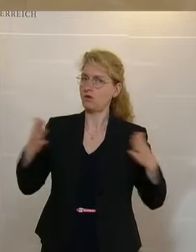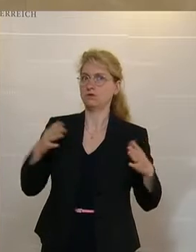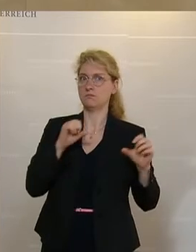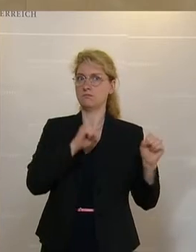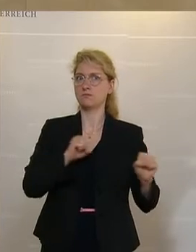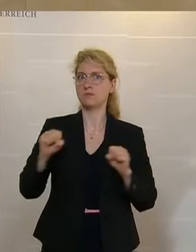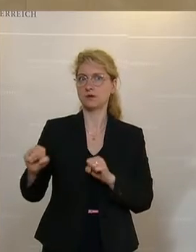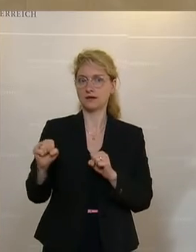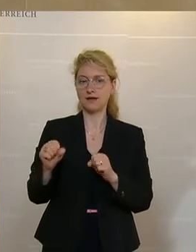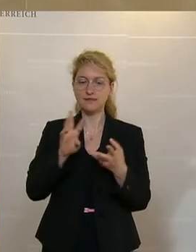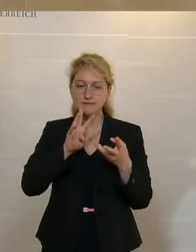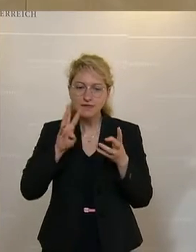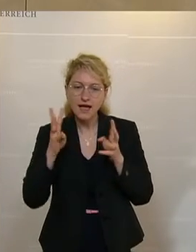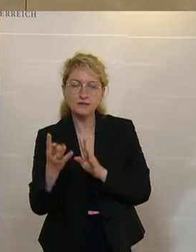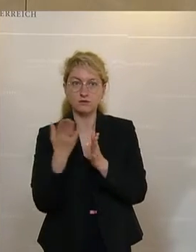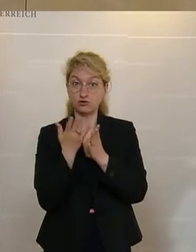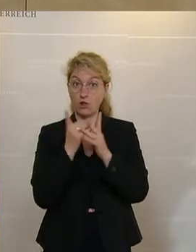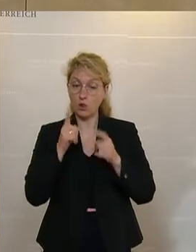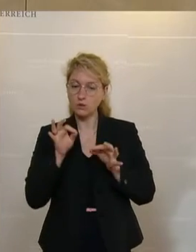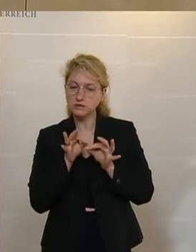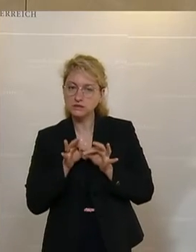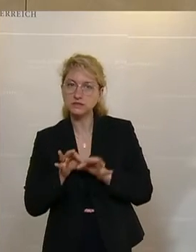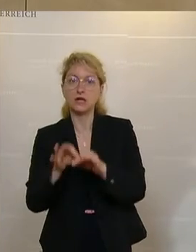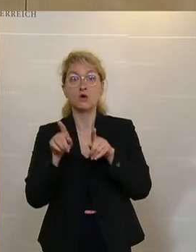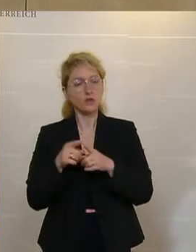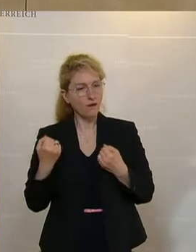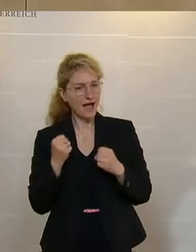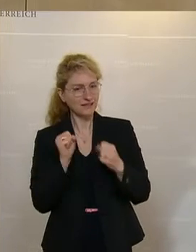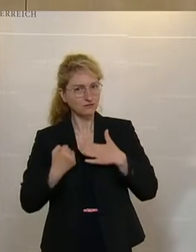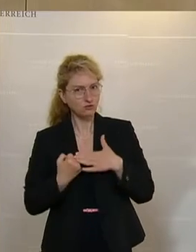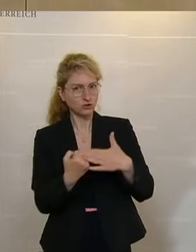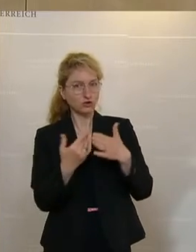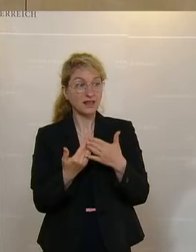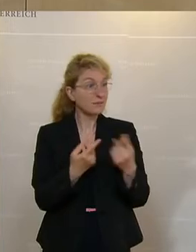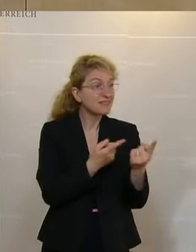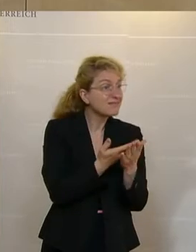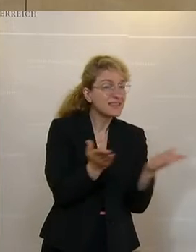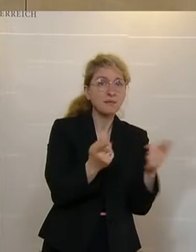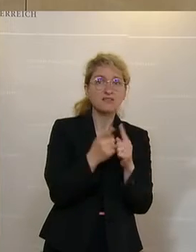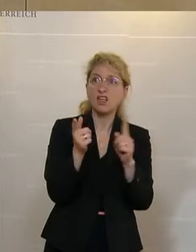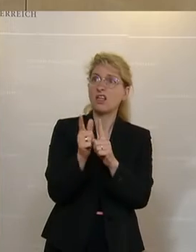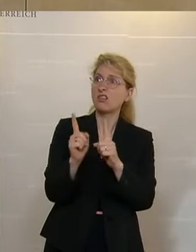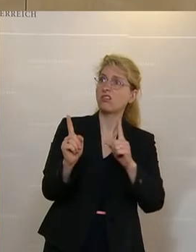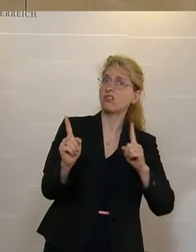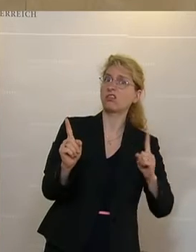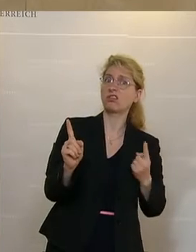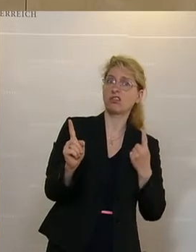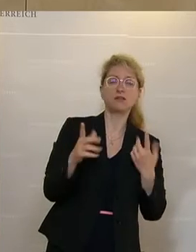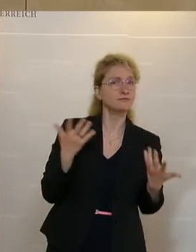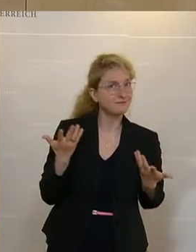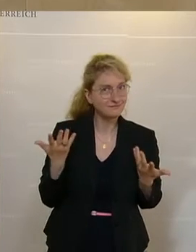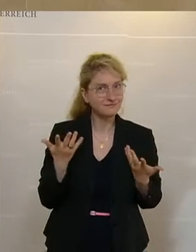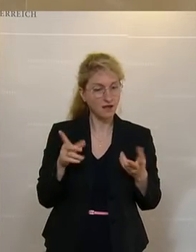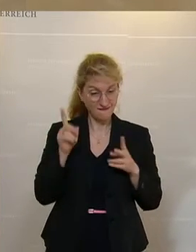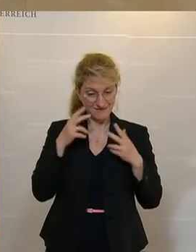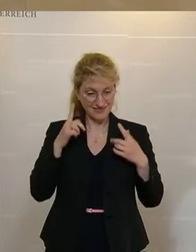die großen Möglichkeiten, die Transformation einzuleiten und aktiv zu unterstützen, damit niemand zurückbleibt. Das heißt, der Weg zum